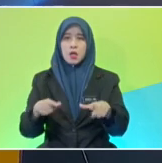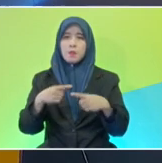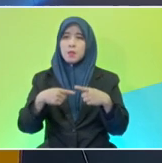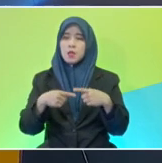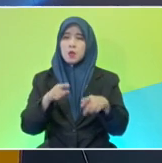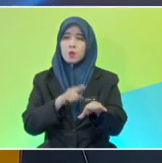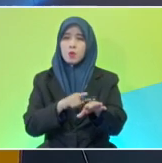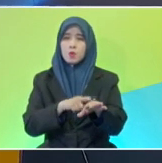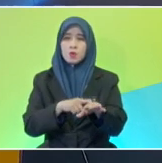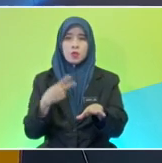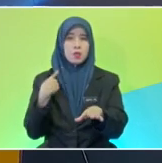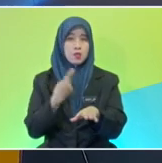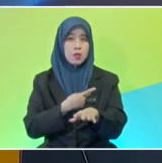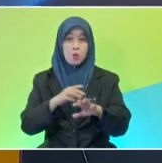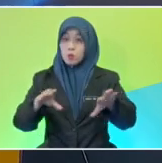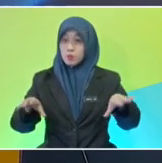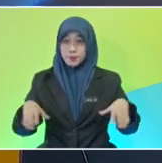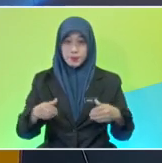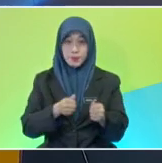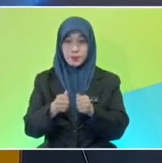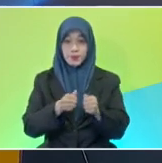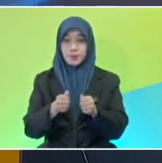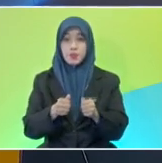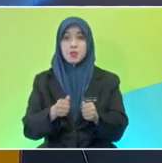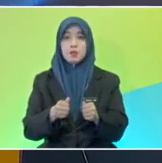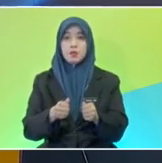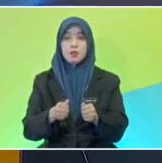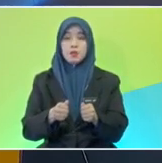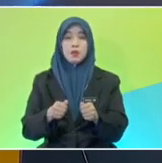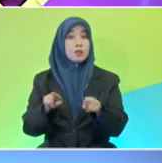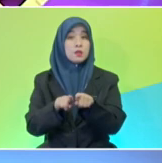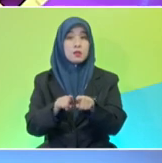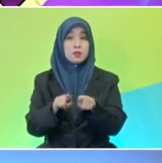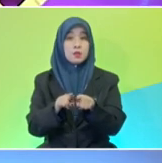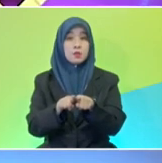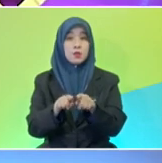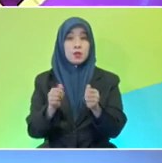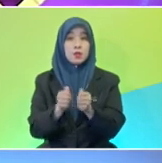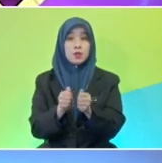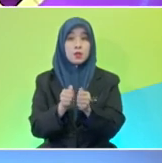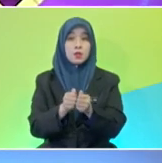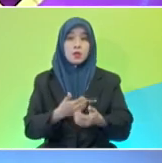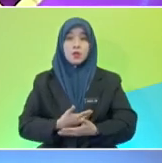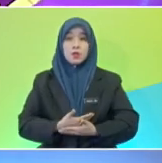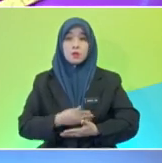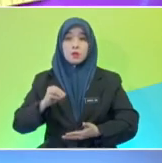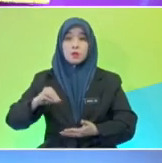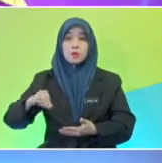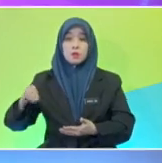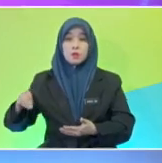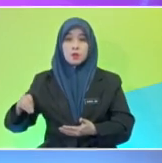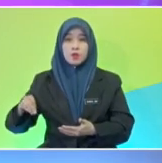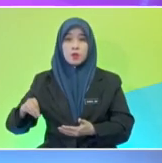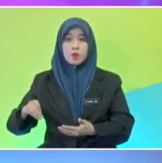laksanakan aktiviti tersebut. Jadi boleh kan kita sama-sama anak murid cikgu dekat rumah sana, kita bantu Abang Kemal